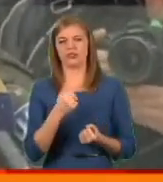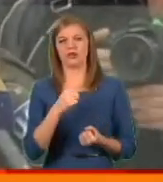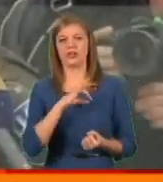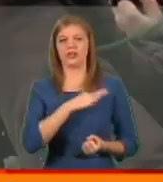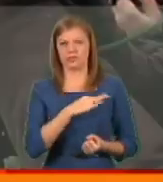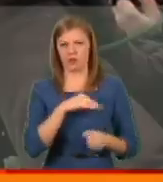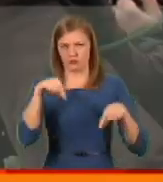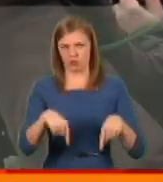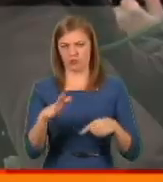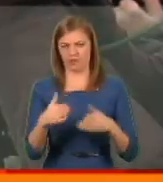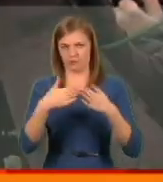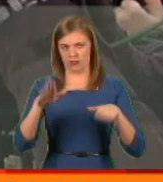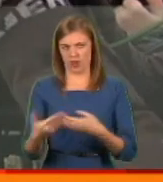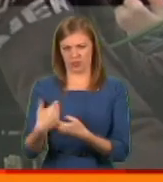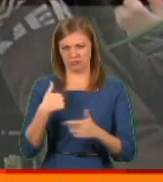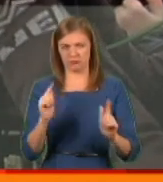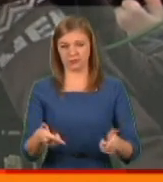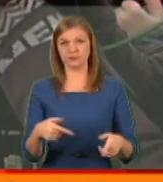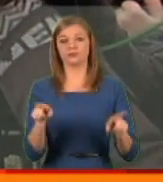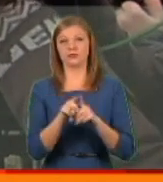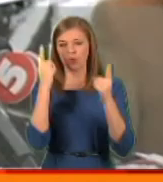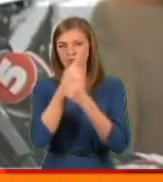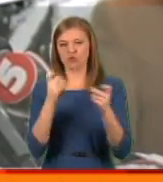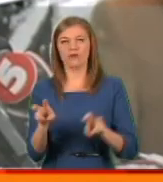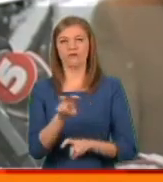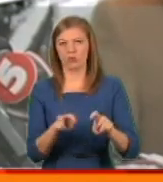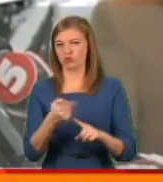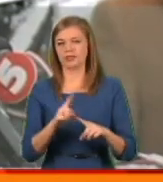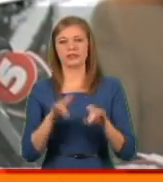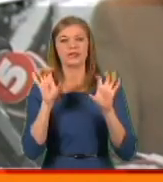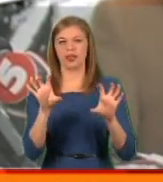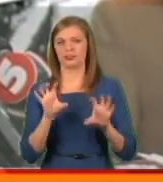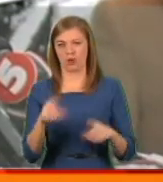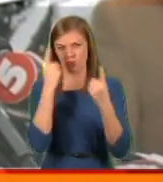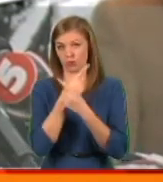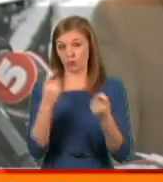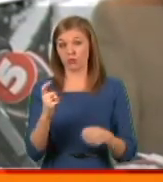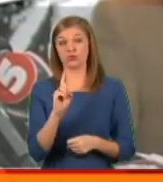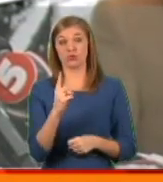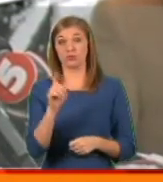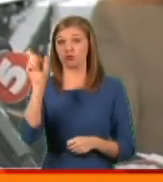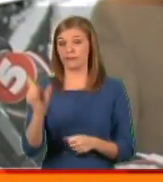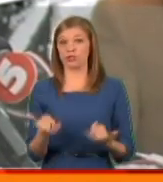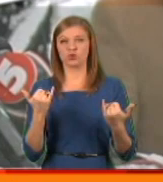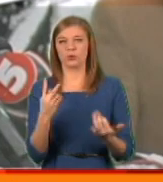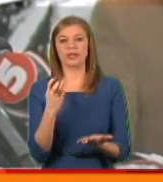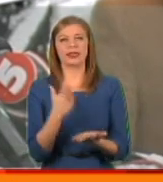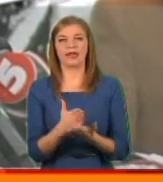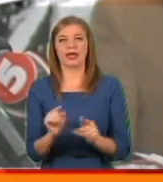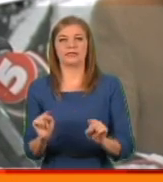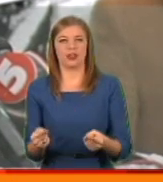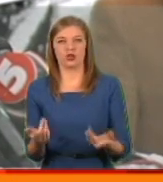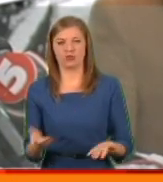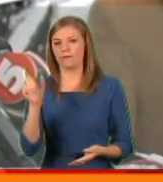здесь, в лагере. Так зване оголошення в розшук – це незаконне оголошення, тому що він сьогодні не є